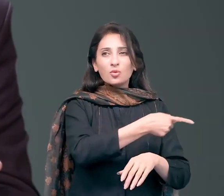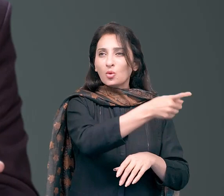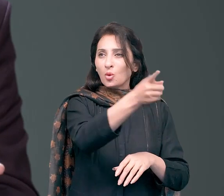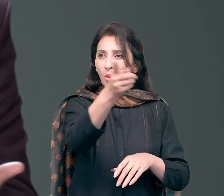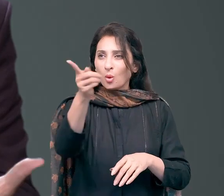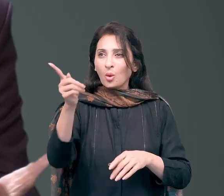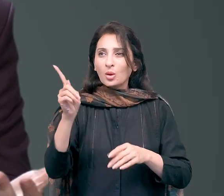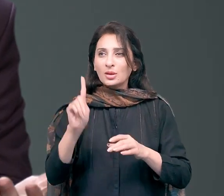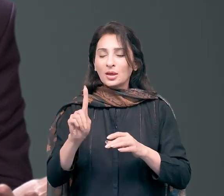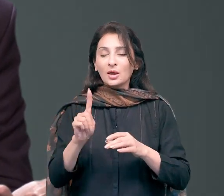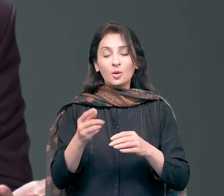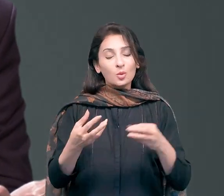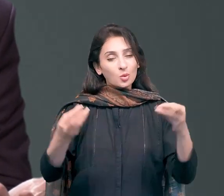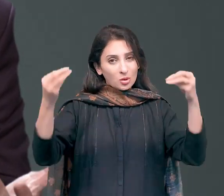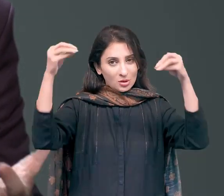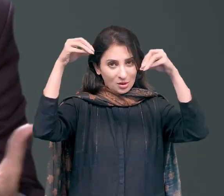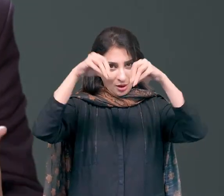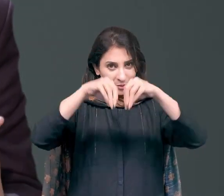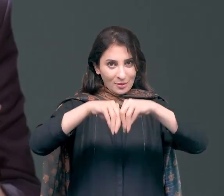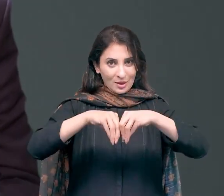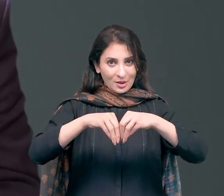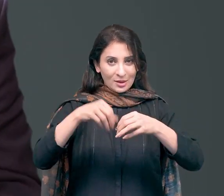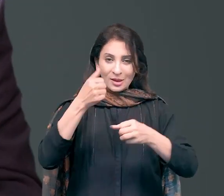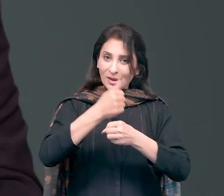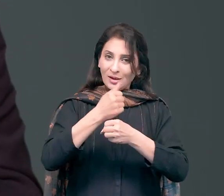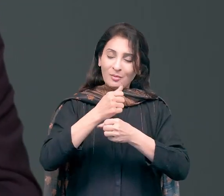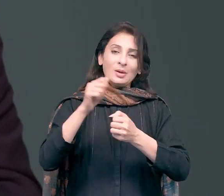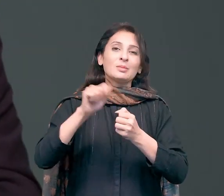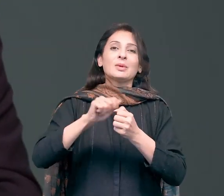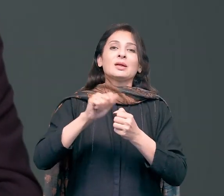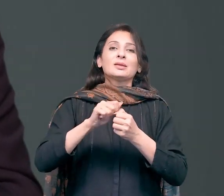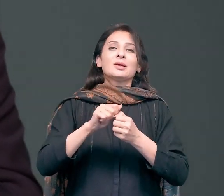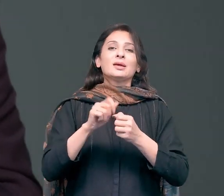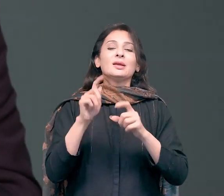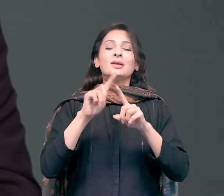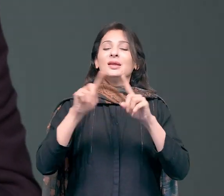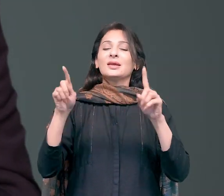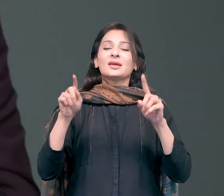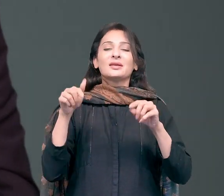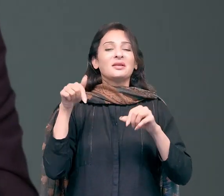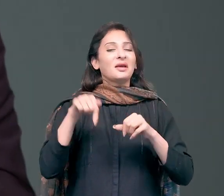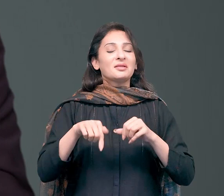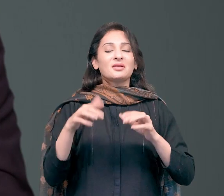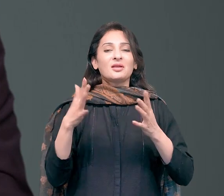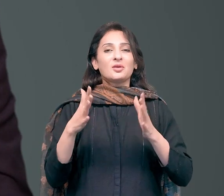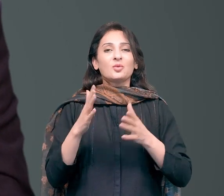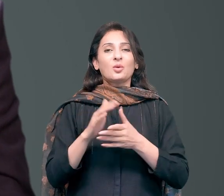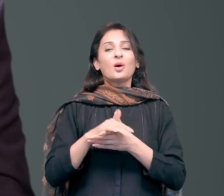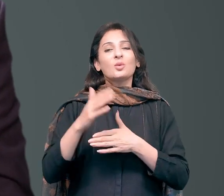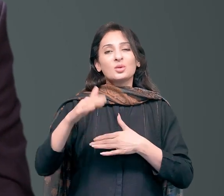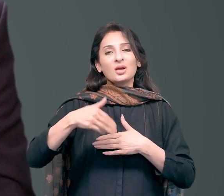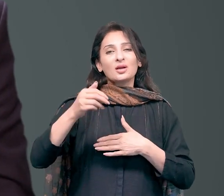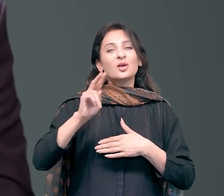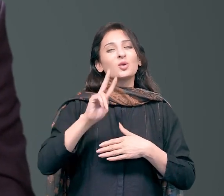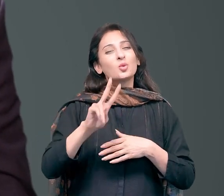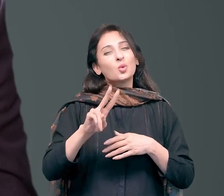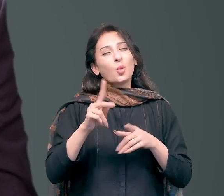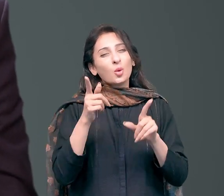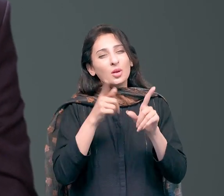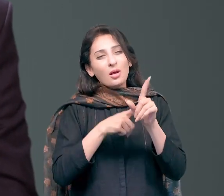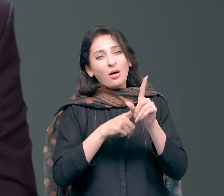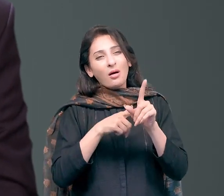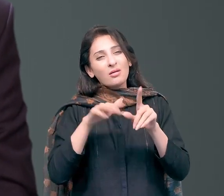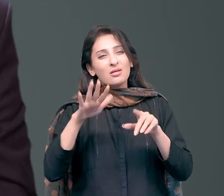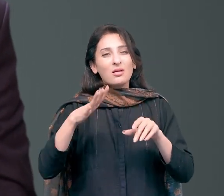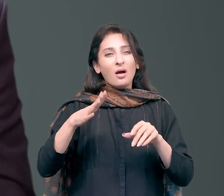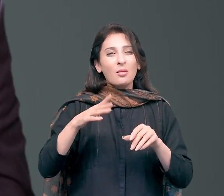آ جاتے، لیکن انہوں نے ایسا نہیں کیا۔ پھر وہ جو 2-2.5 سال انہوں نے اقتدار میں جو غلطیاں کی، بلنڈرز کی، ان